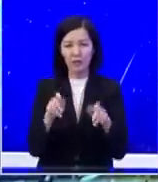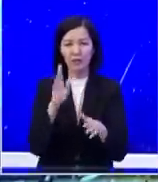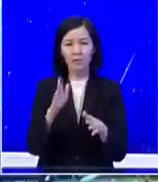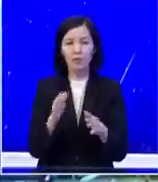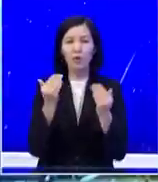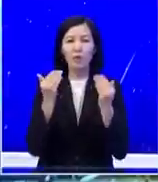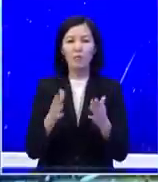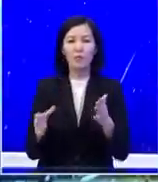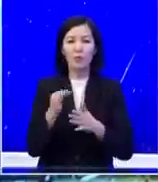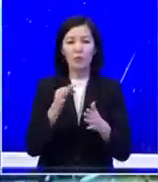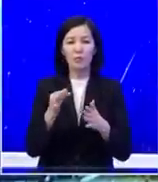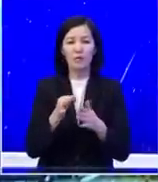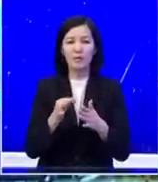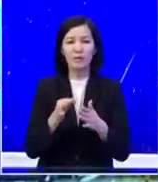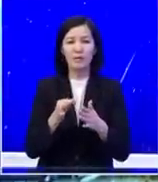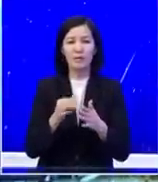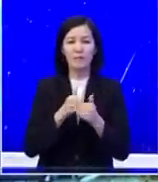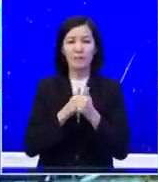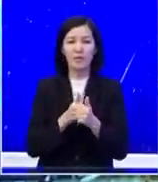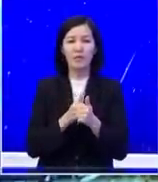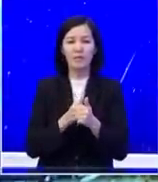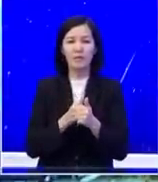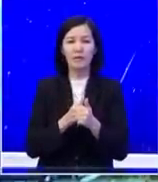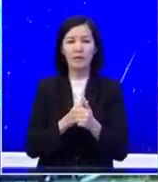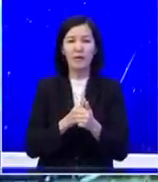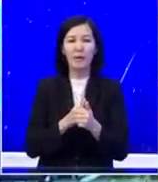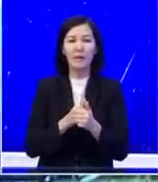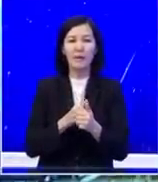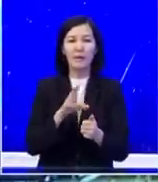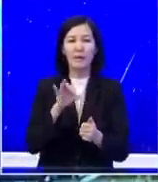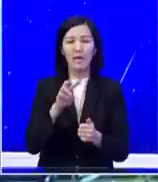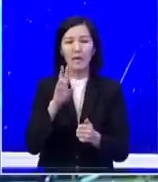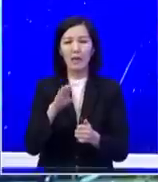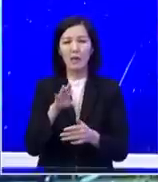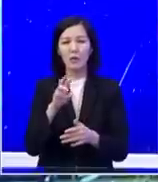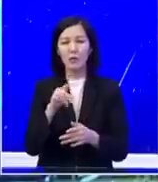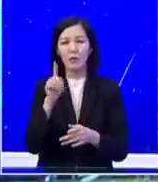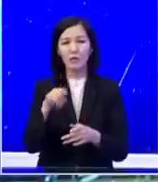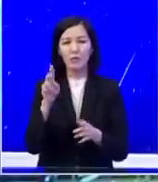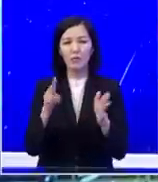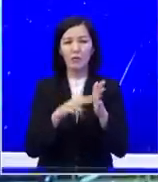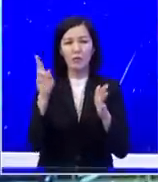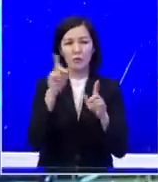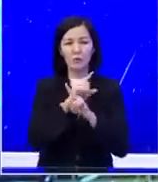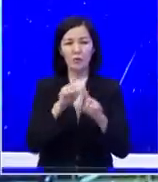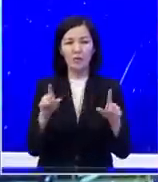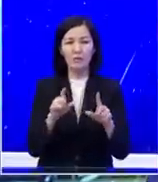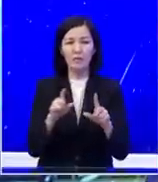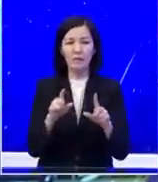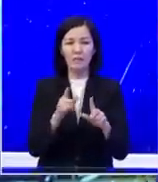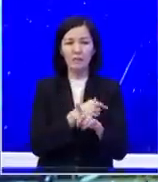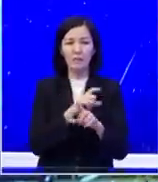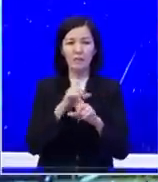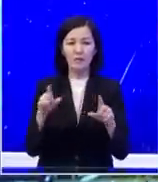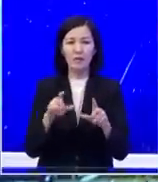орайда бүгін аймаққа үкімет басшысына ерегелген вице-премьер Ералы Тоғжанов нөмір 7-ші орталықтандырылған